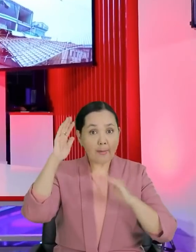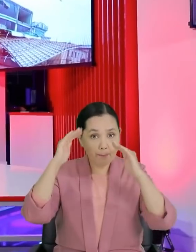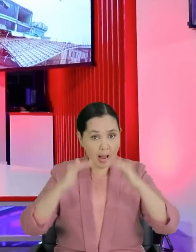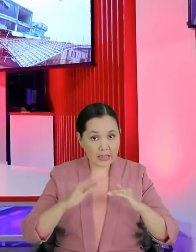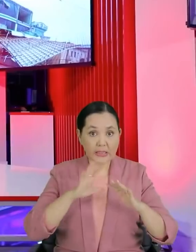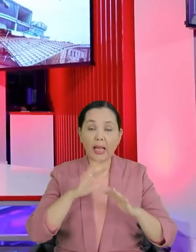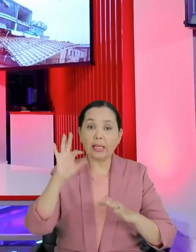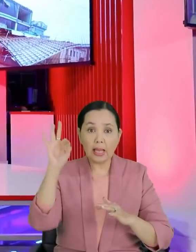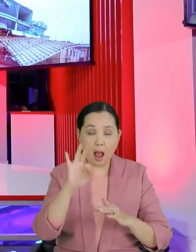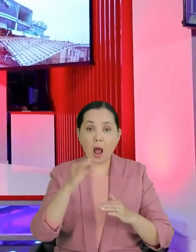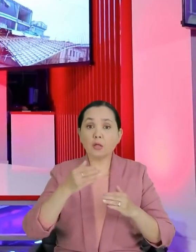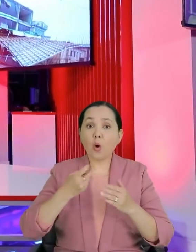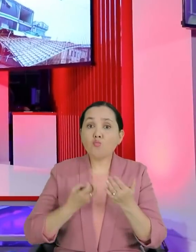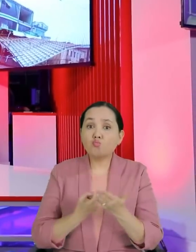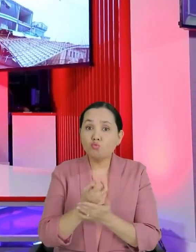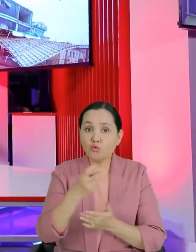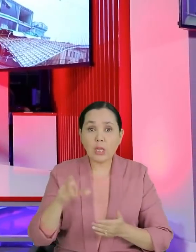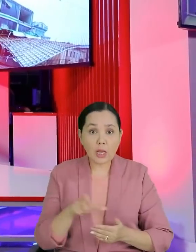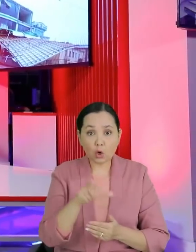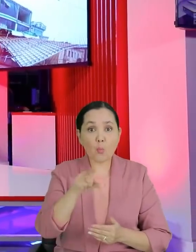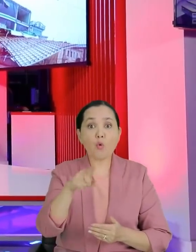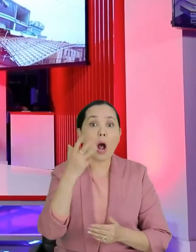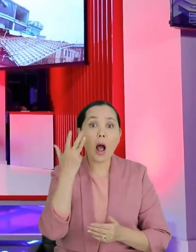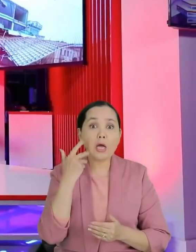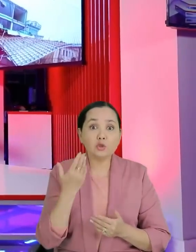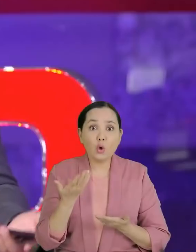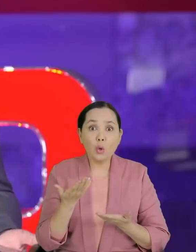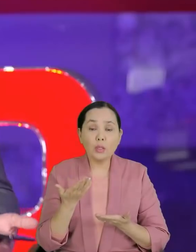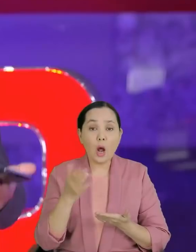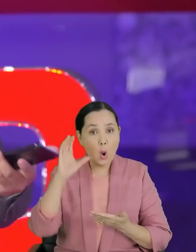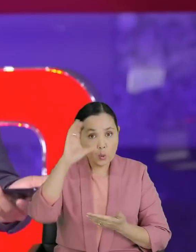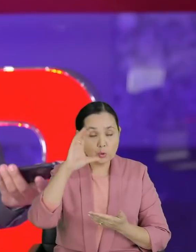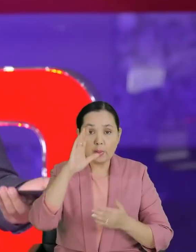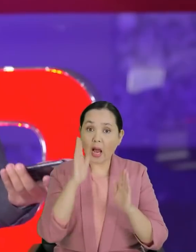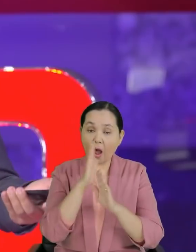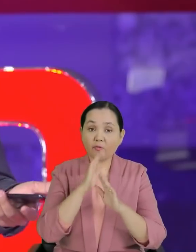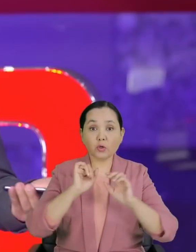pastlagan, yo'llar muzlay boshlayapti va bu qachon O'zbekistonni